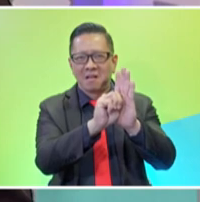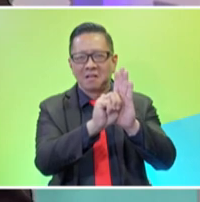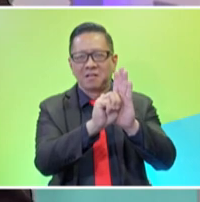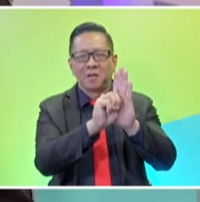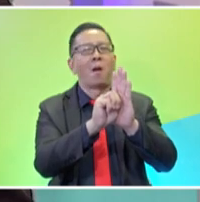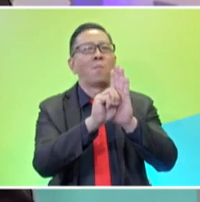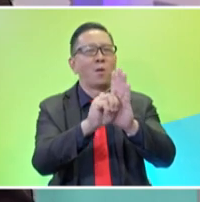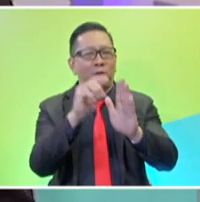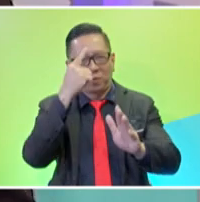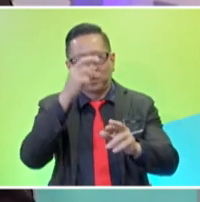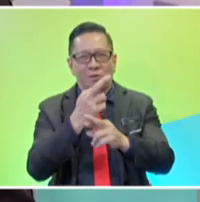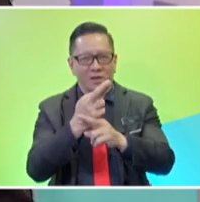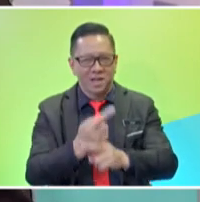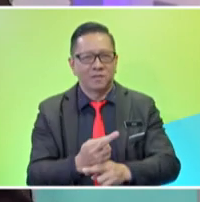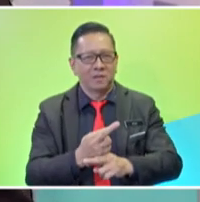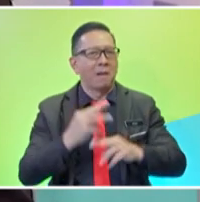ya